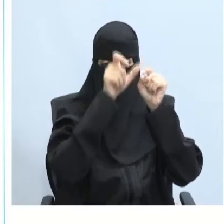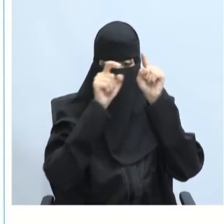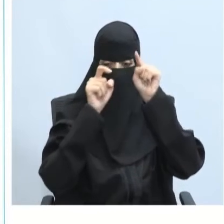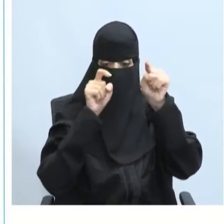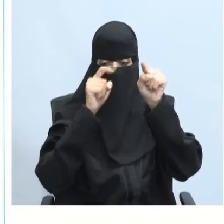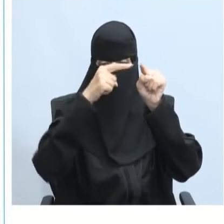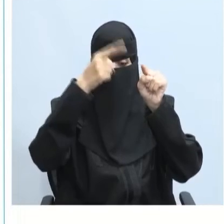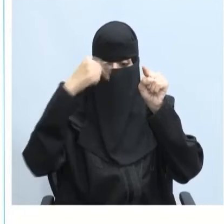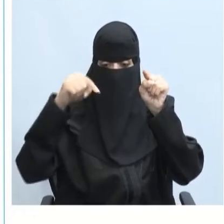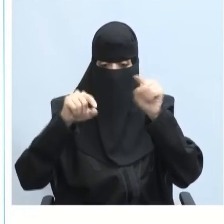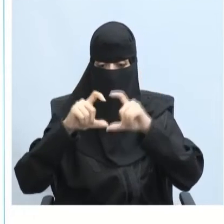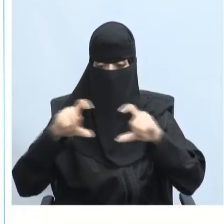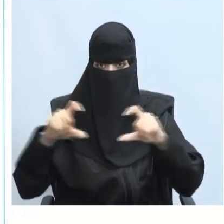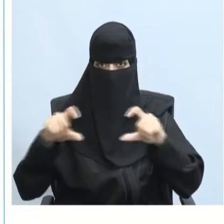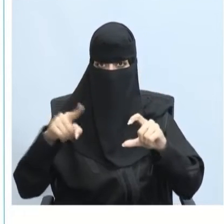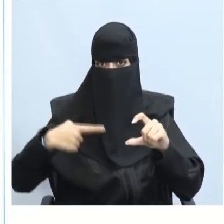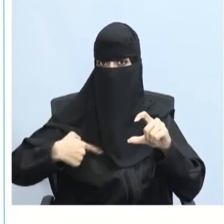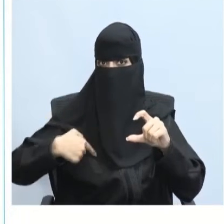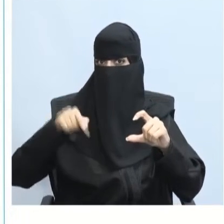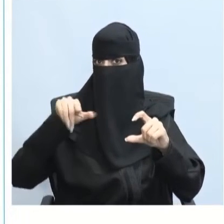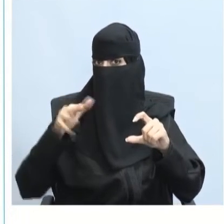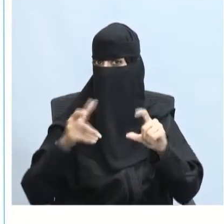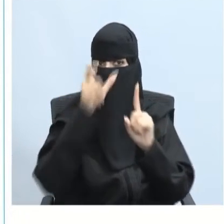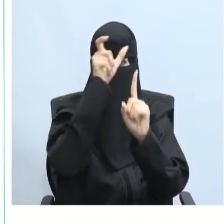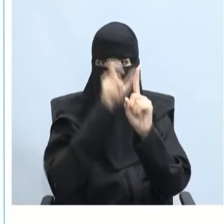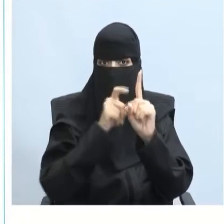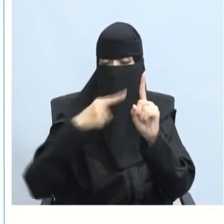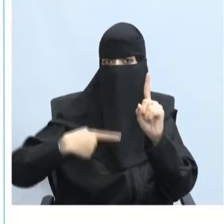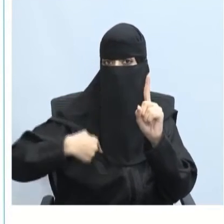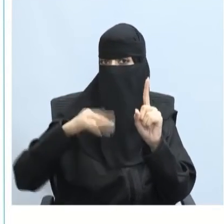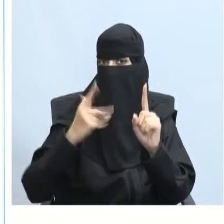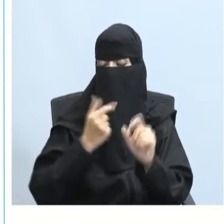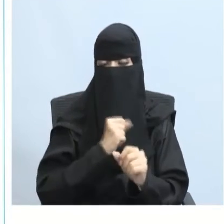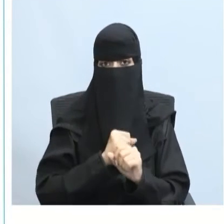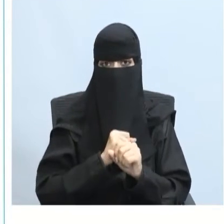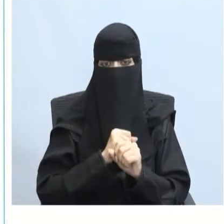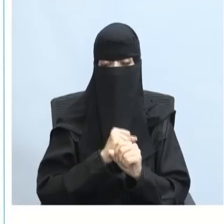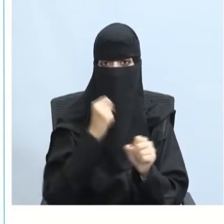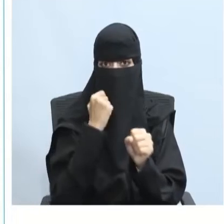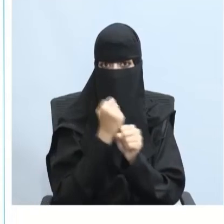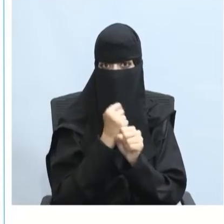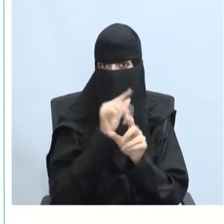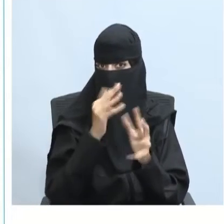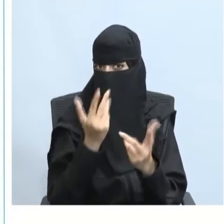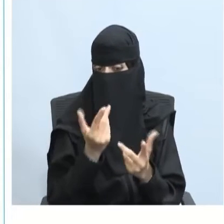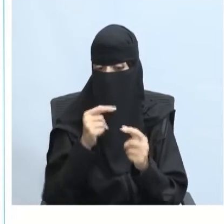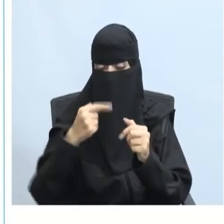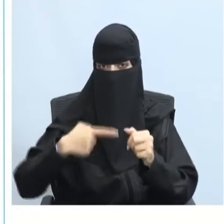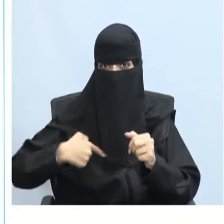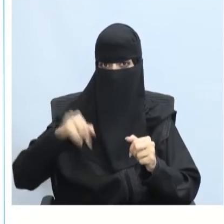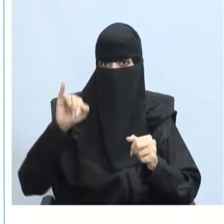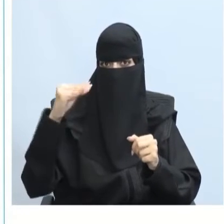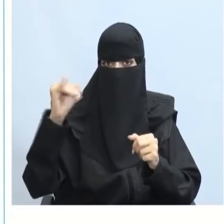جنرال يحدد فيها بيانات المورد او الموظف الاسم محمد والدور